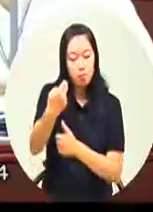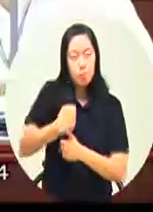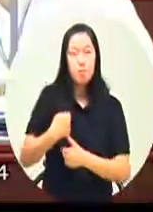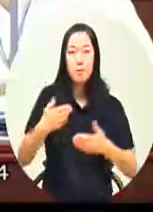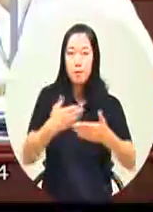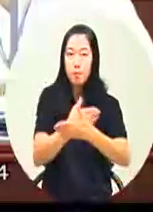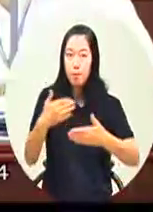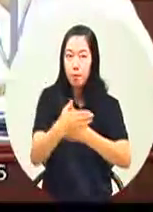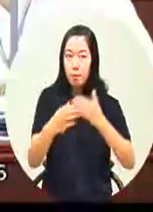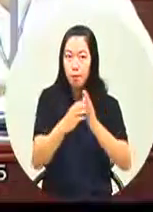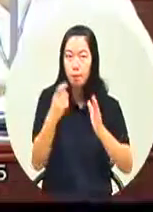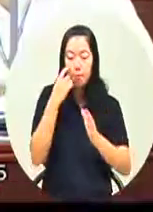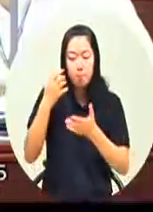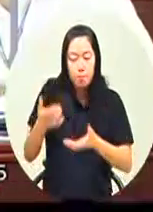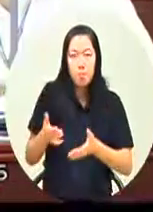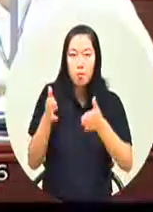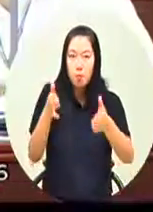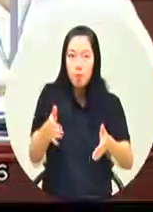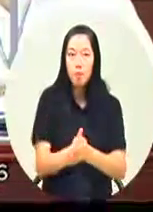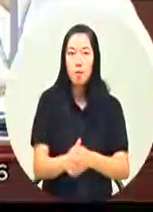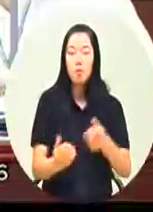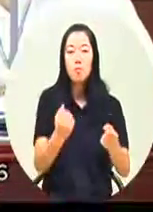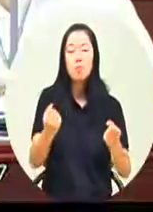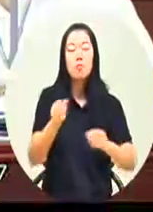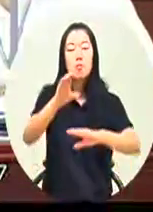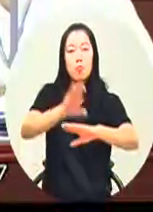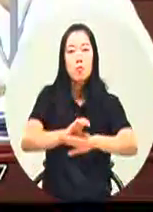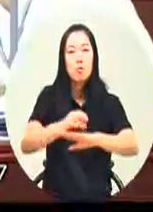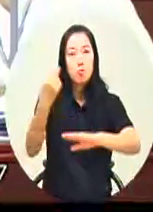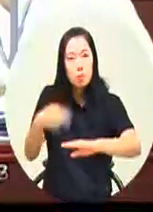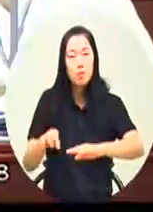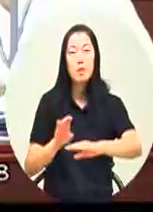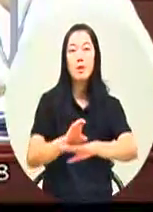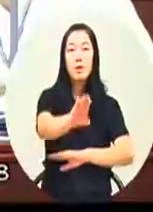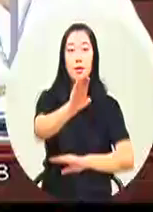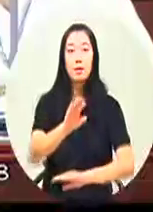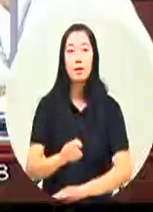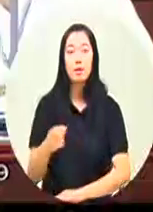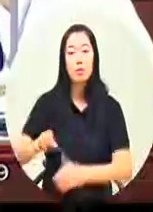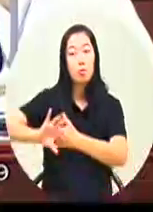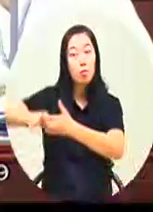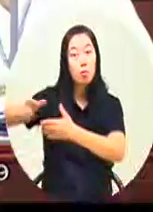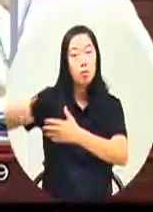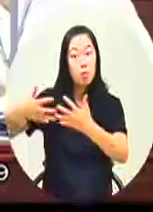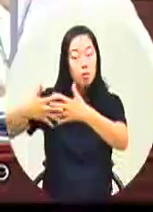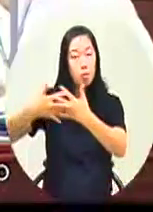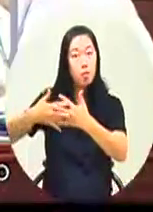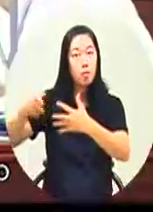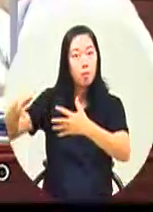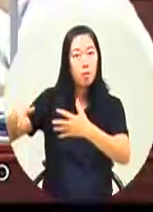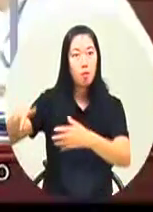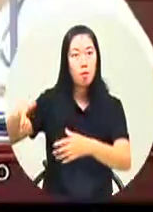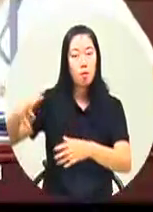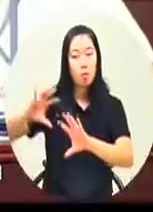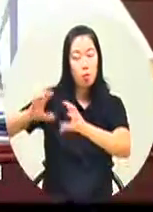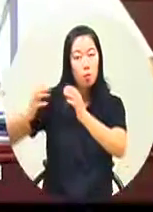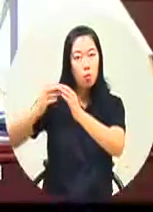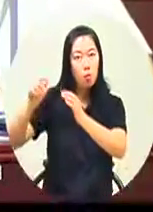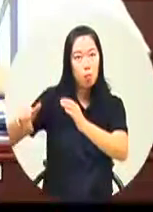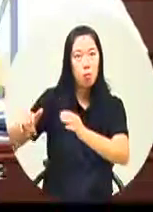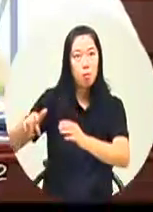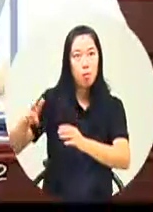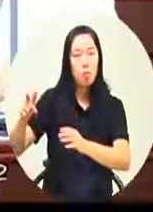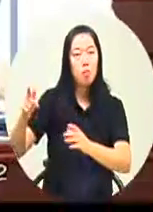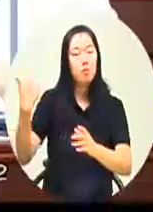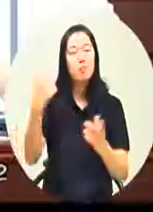局要重视这一个停车再开的一个措施。事实上，这个措施在国外，特别在美国这方面的国家，都已经是一个